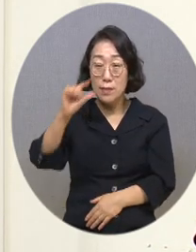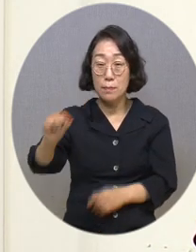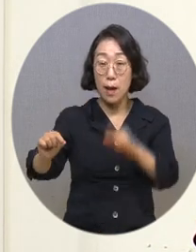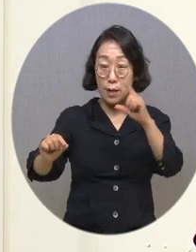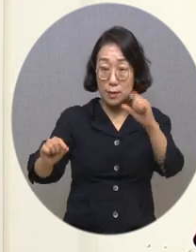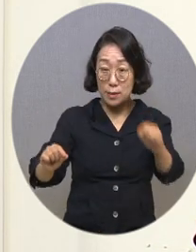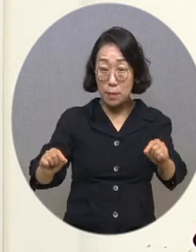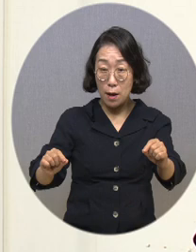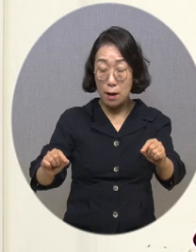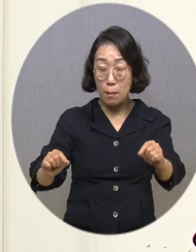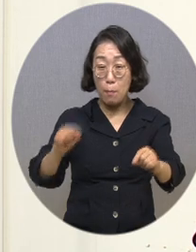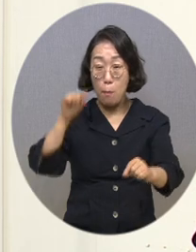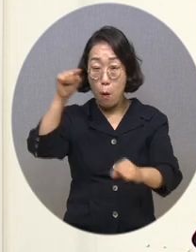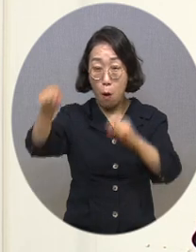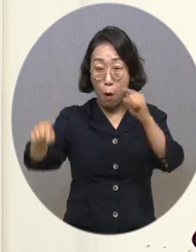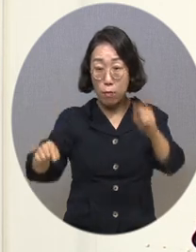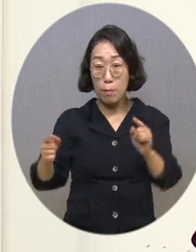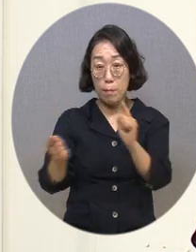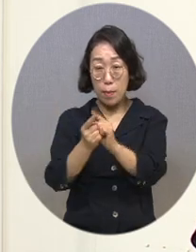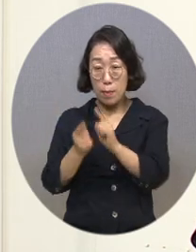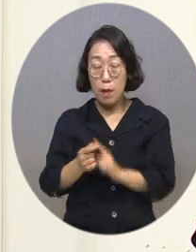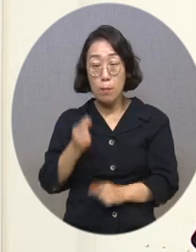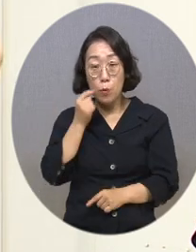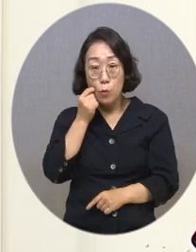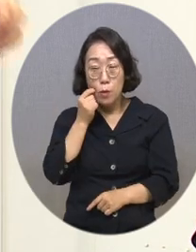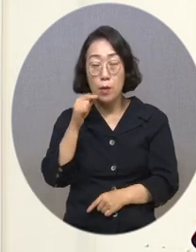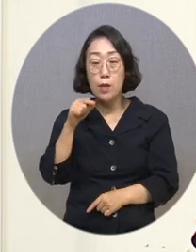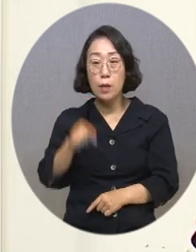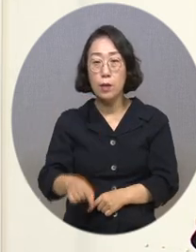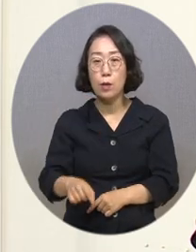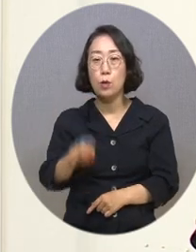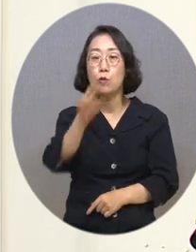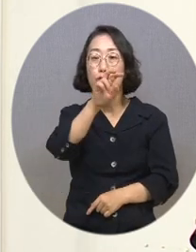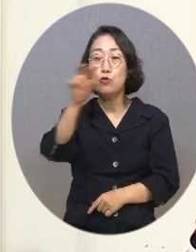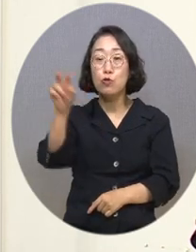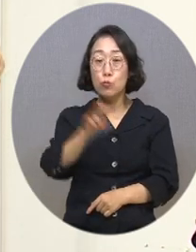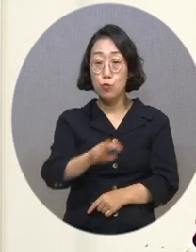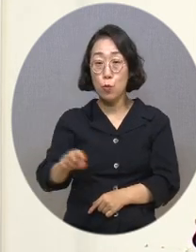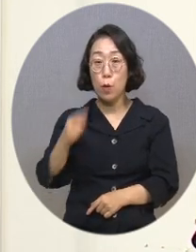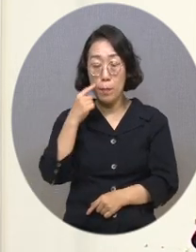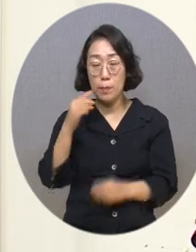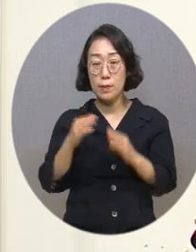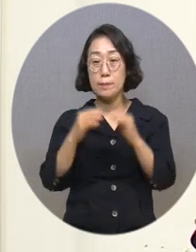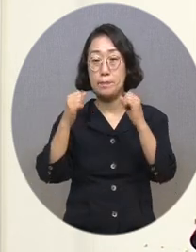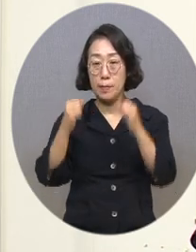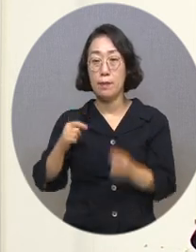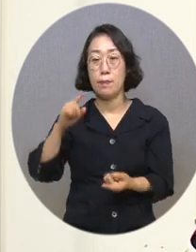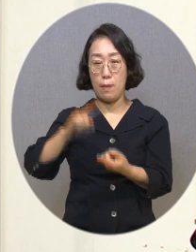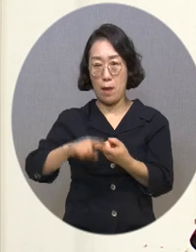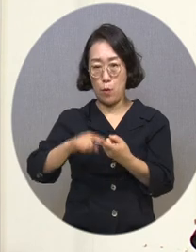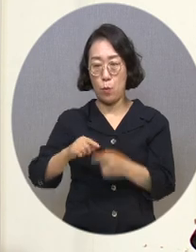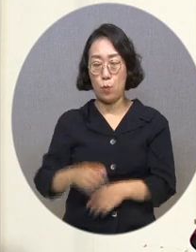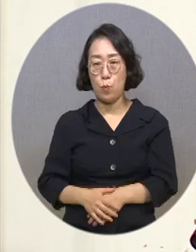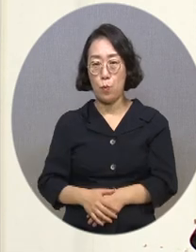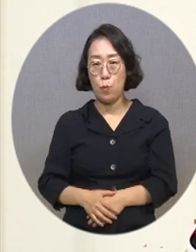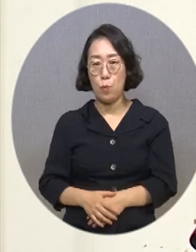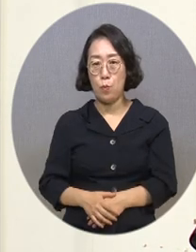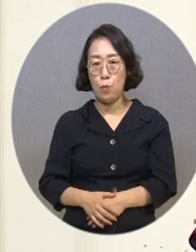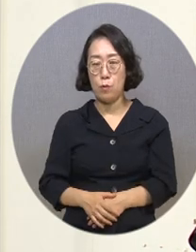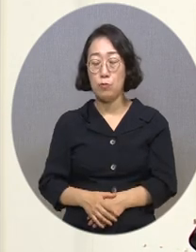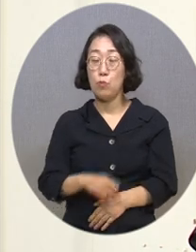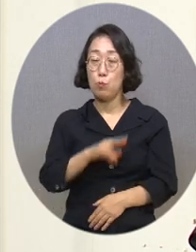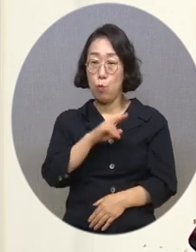못 만나잖아요. 그래서 이번엔 이 독서 모임은 줌으로 합니다. 집에서 편안하게 우리 왜